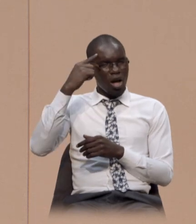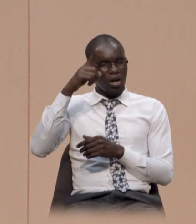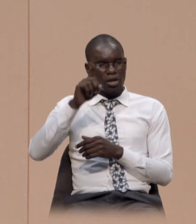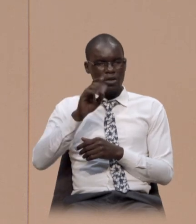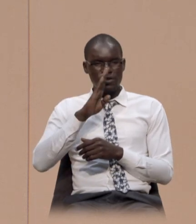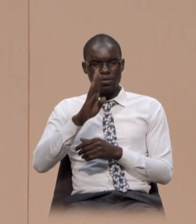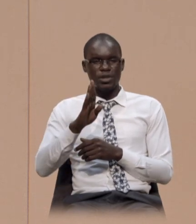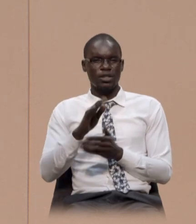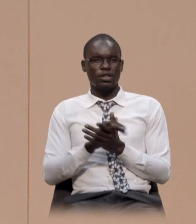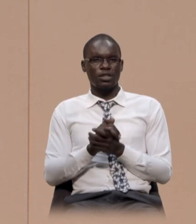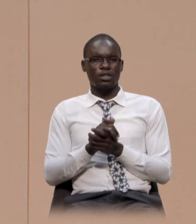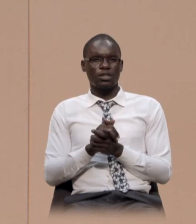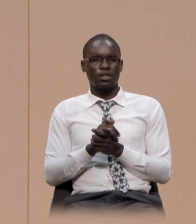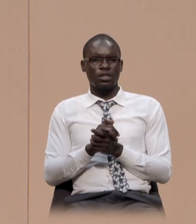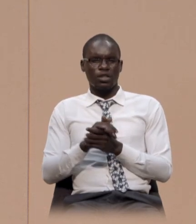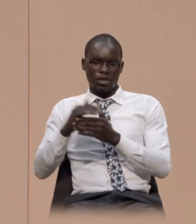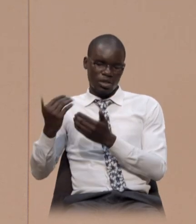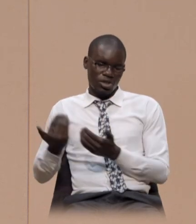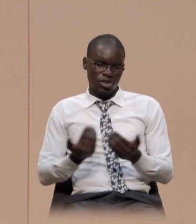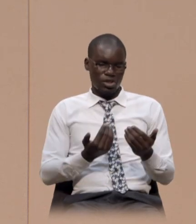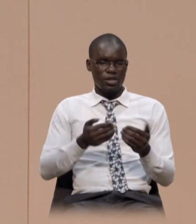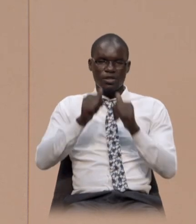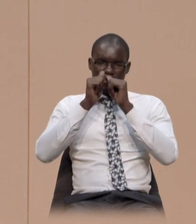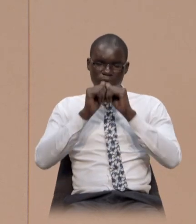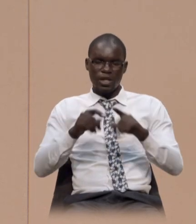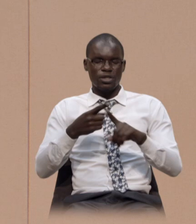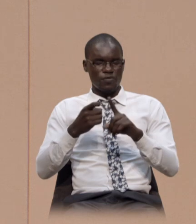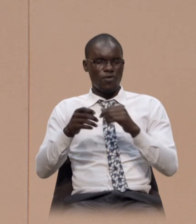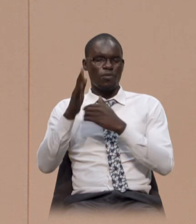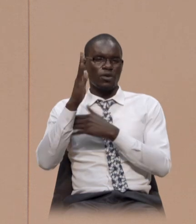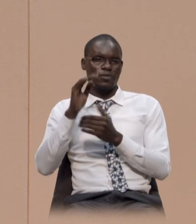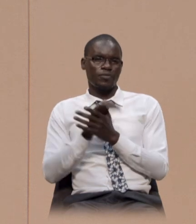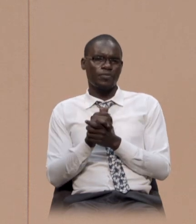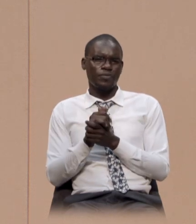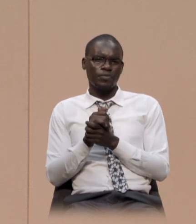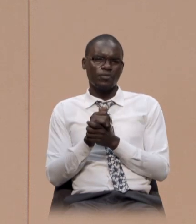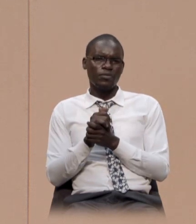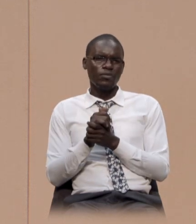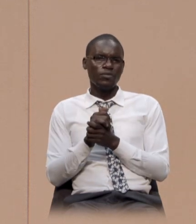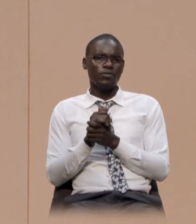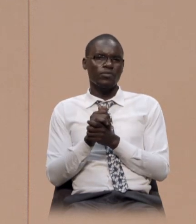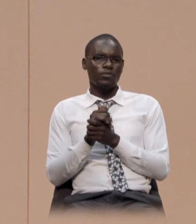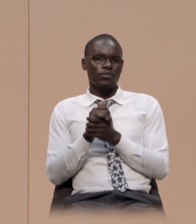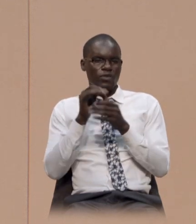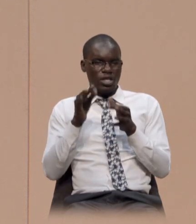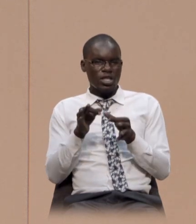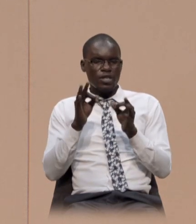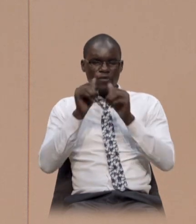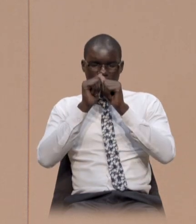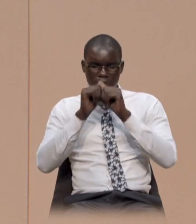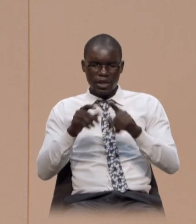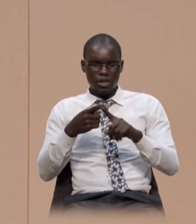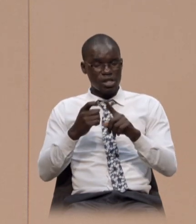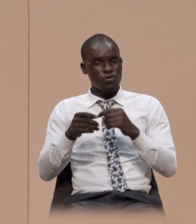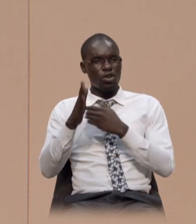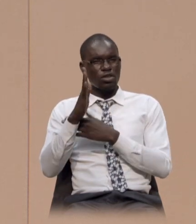kwamba watoto hawa ni mibaraka kutoka kwa Mungu. Na kwa hivyo ikiwa ni mibaraka ya Mungu,